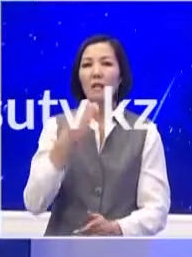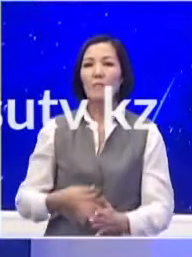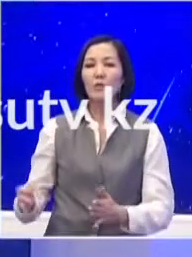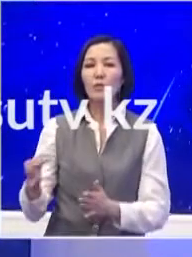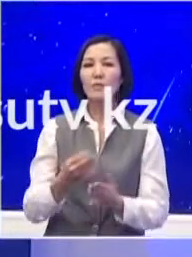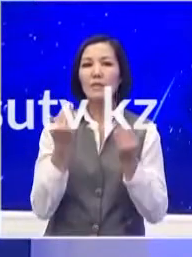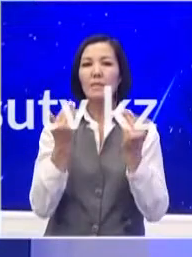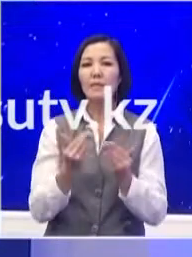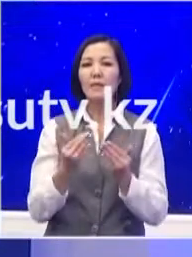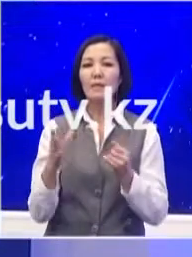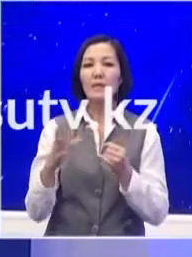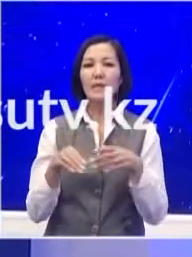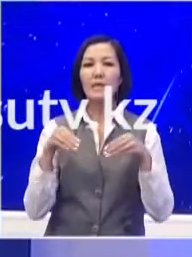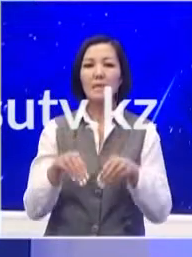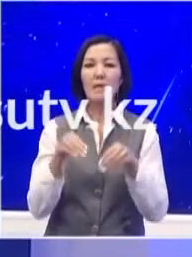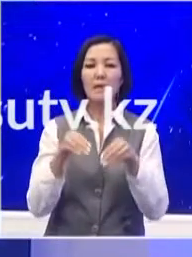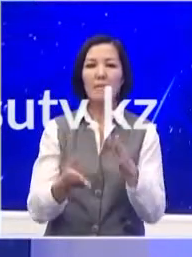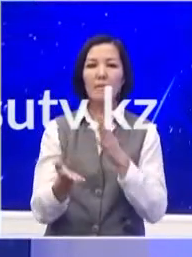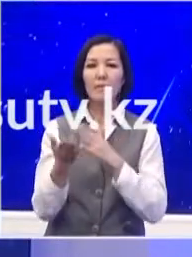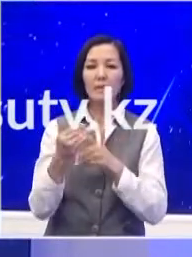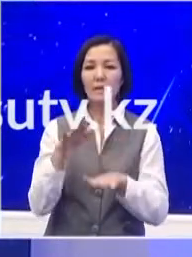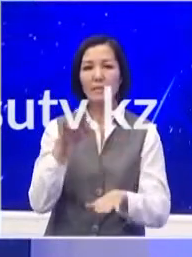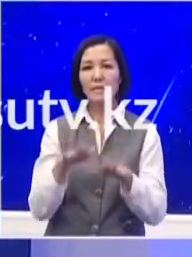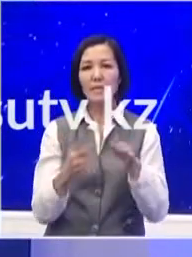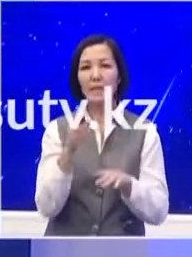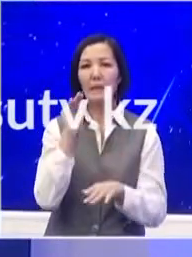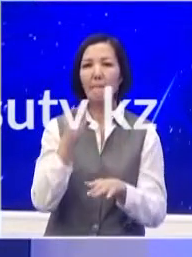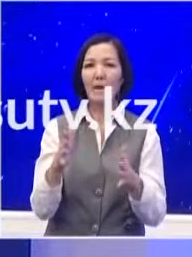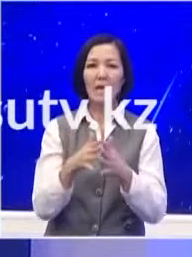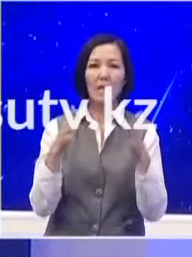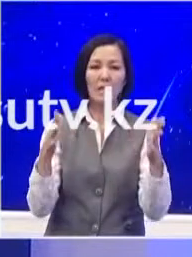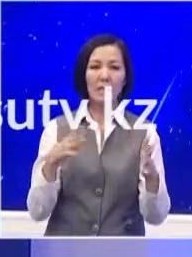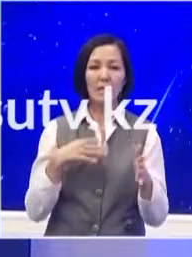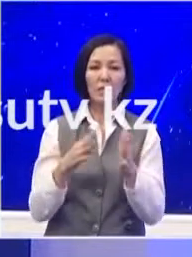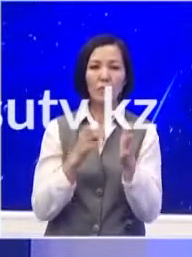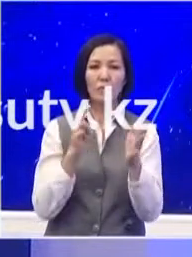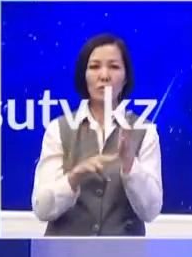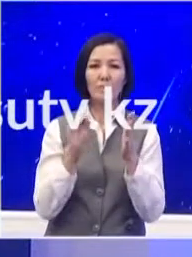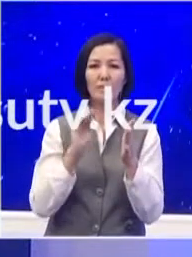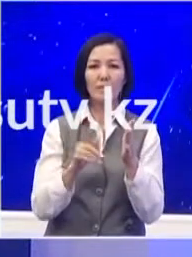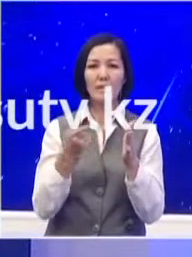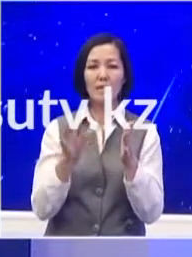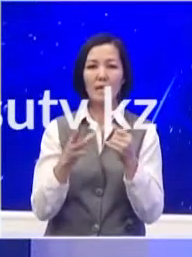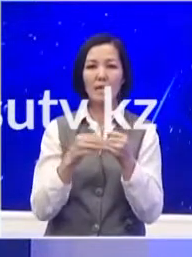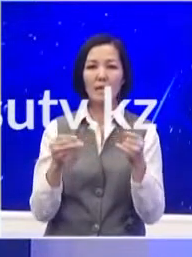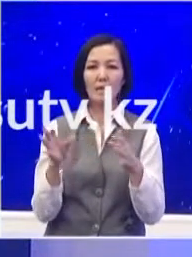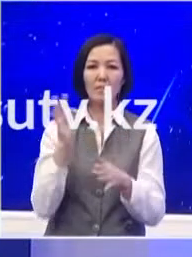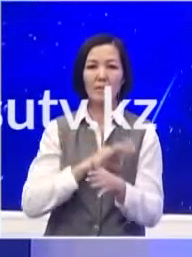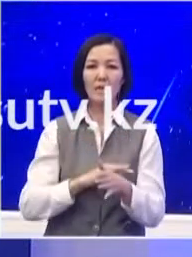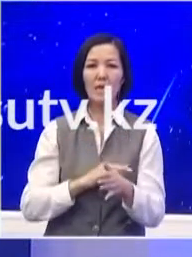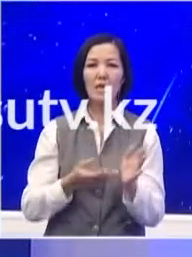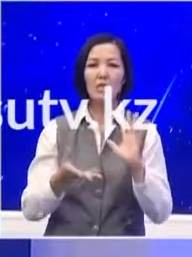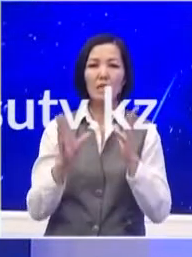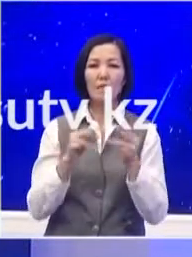Алматы облысында биылғы егіс алқабы былтырғымен салыстырғанда 2 мың гектарға артып отыр. Бас аяғы 970 мың гектар алқабы